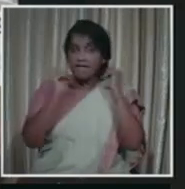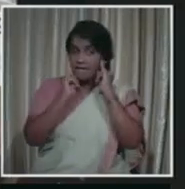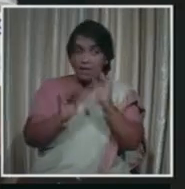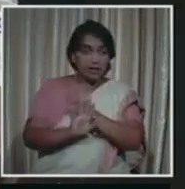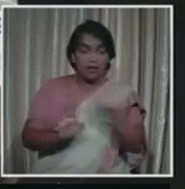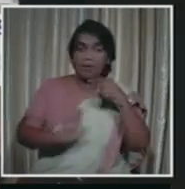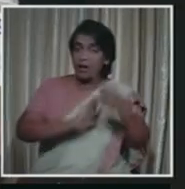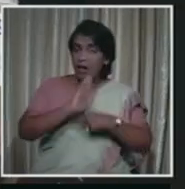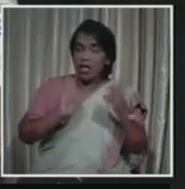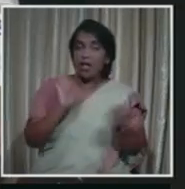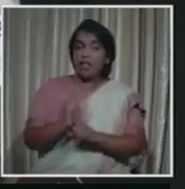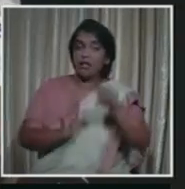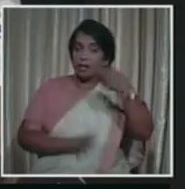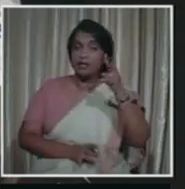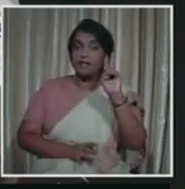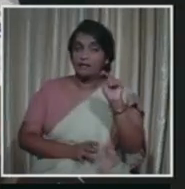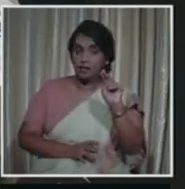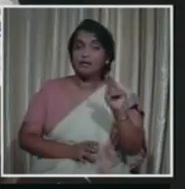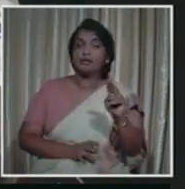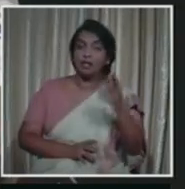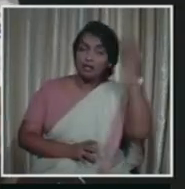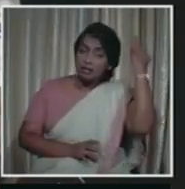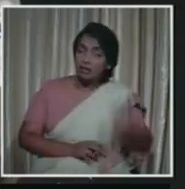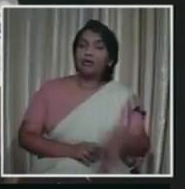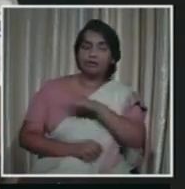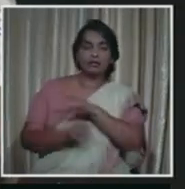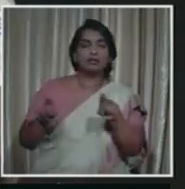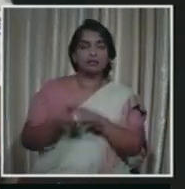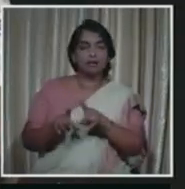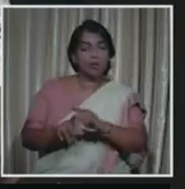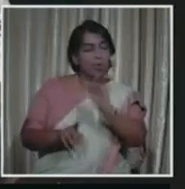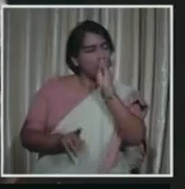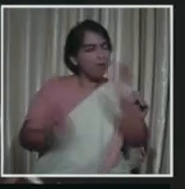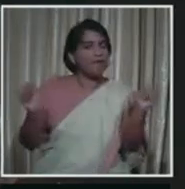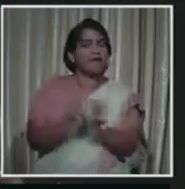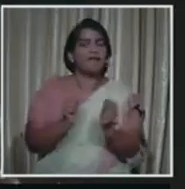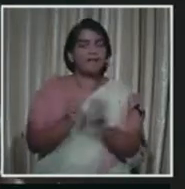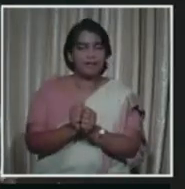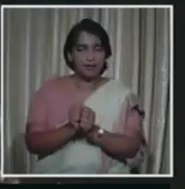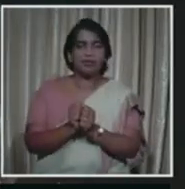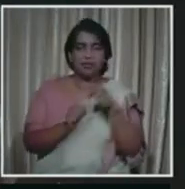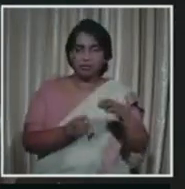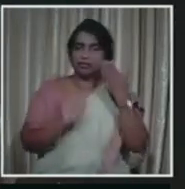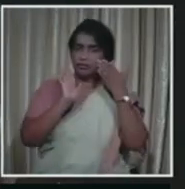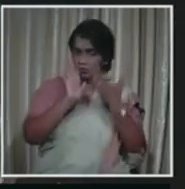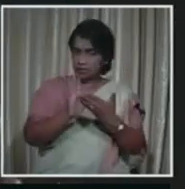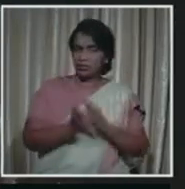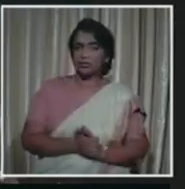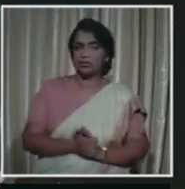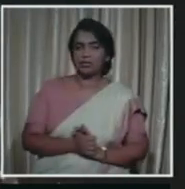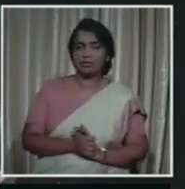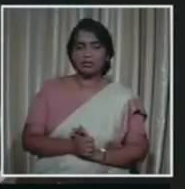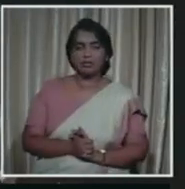රටේ ලක්ෂ 220ම කනත්තට යවන්න කරපු සාපරාදී ක්‍රියාවක් හැටියටයි අපි දකින්නේ